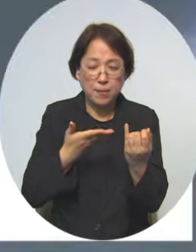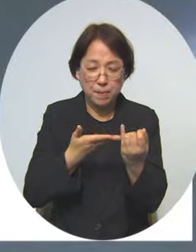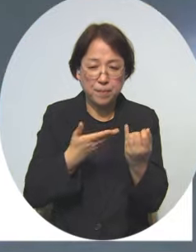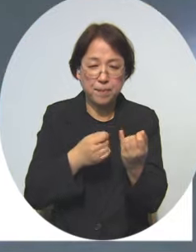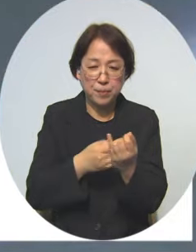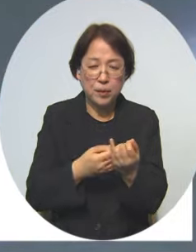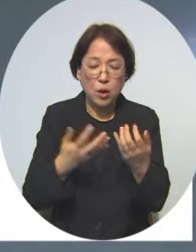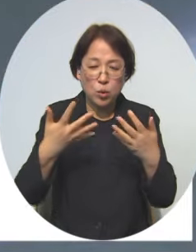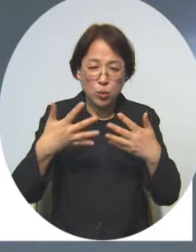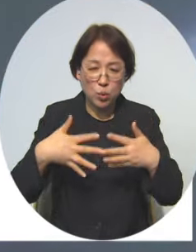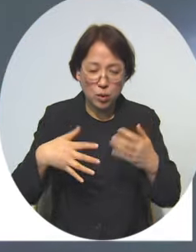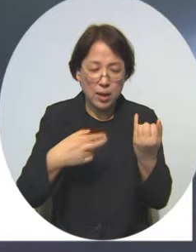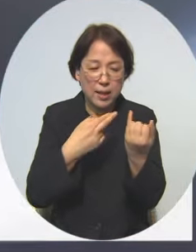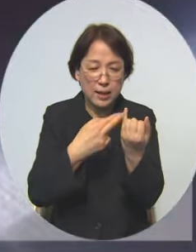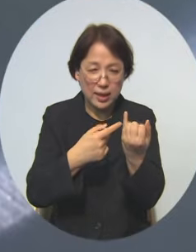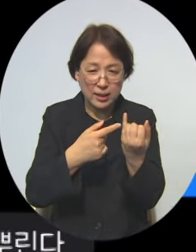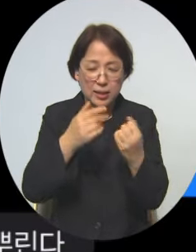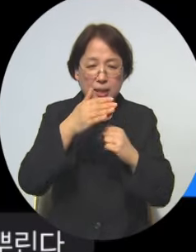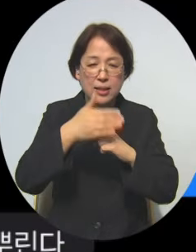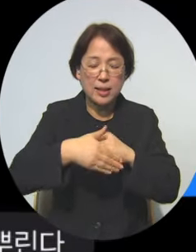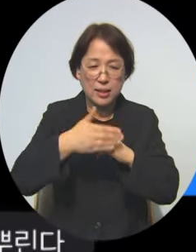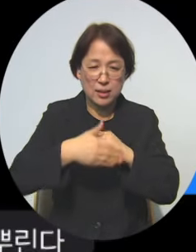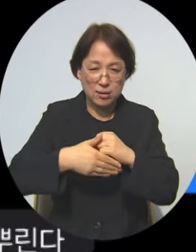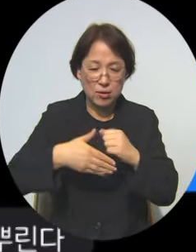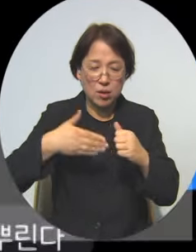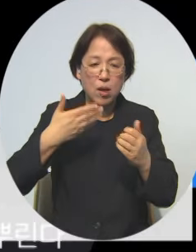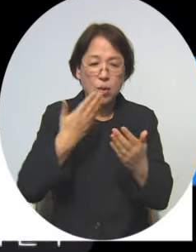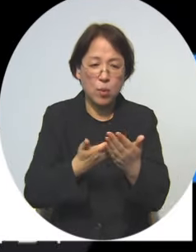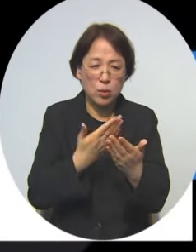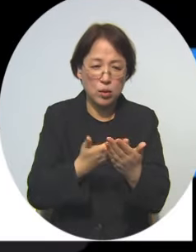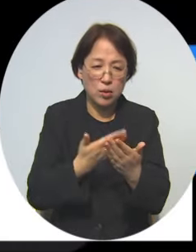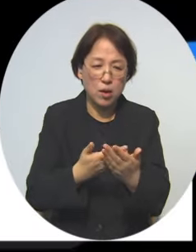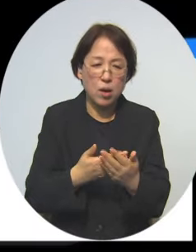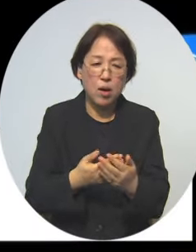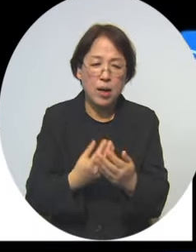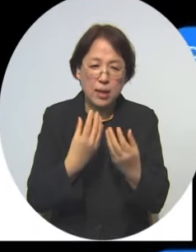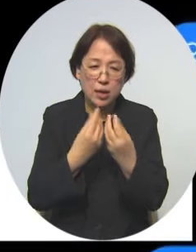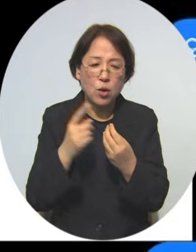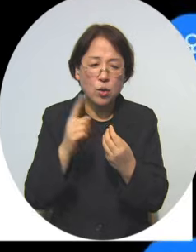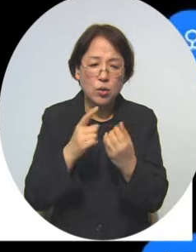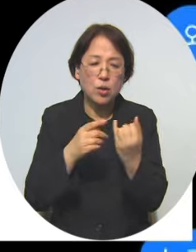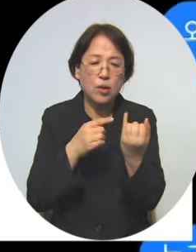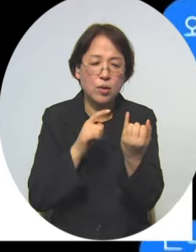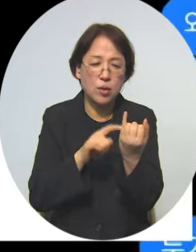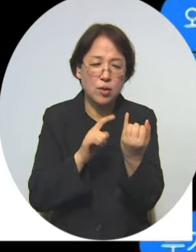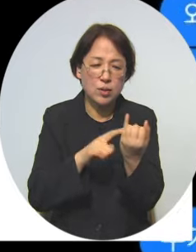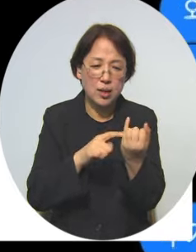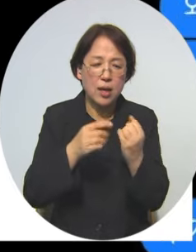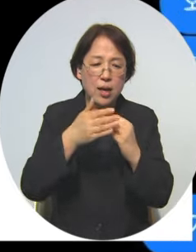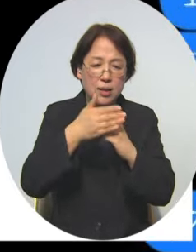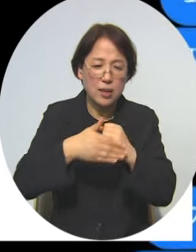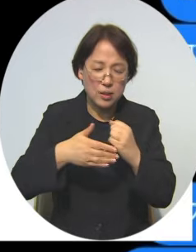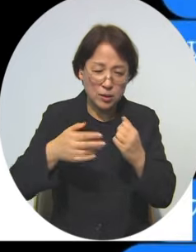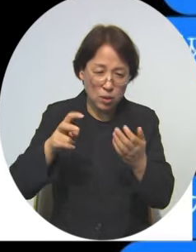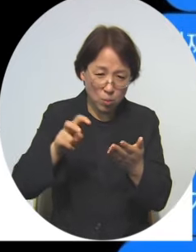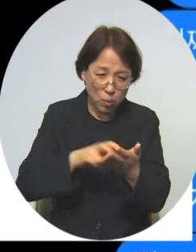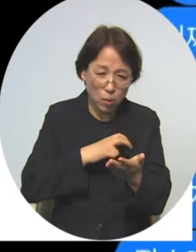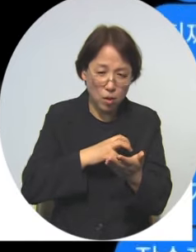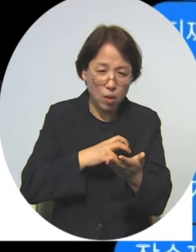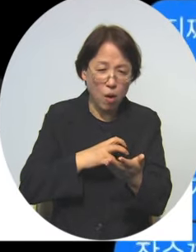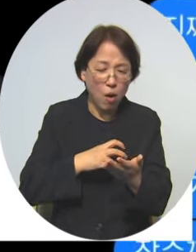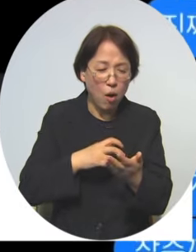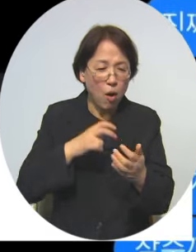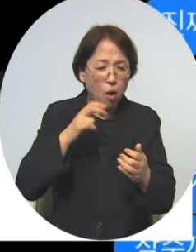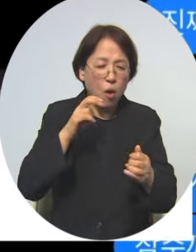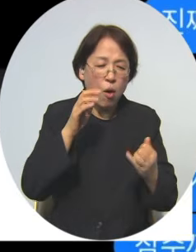무마하는 조건으로 나체 사진을 요구했습니다. 예시로 어떤 여자애를 보내줬는데 진짜 저보다 훨씬 어린 모르는 여자애의 나체 사진을